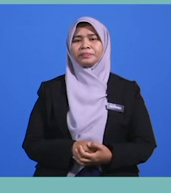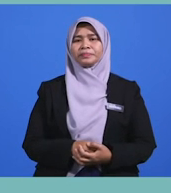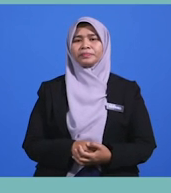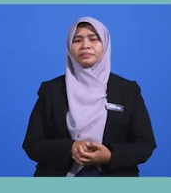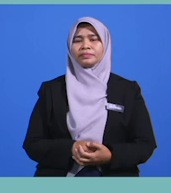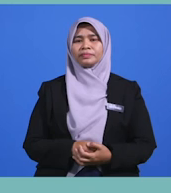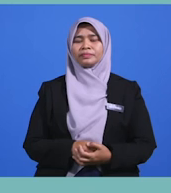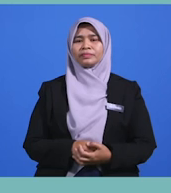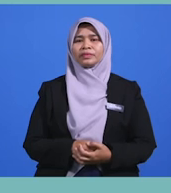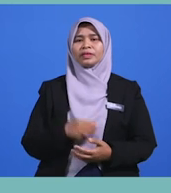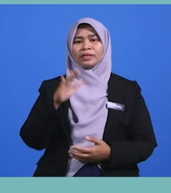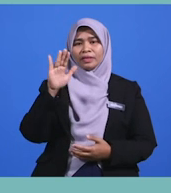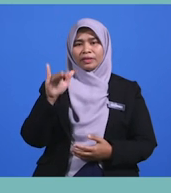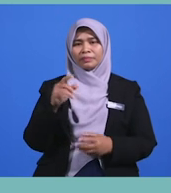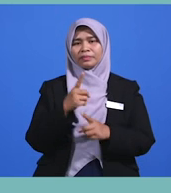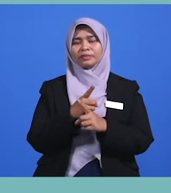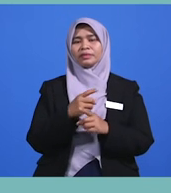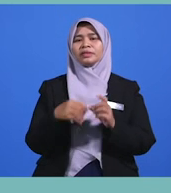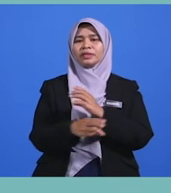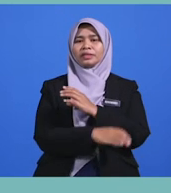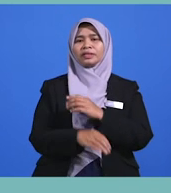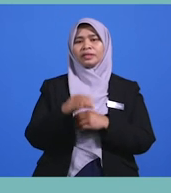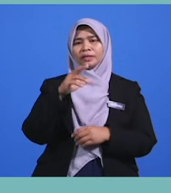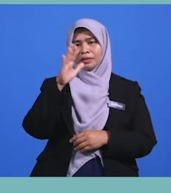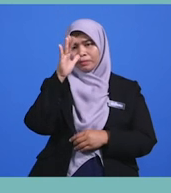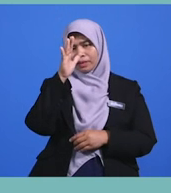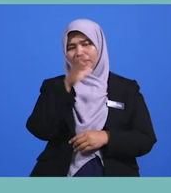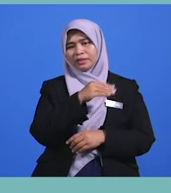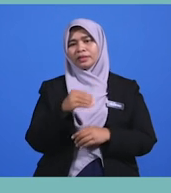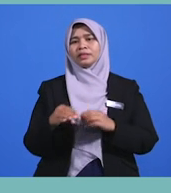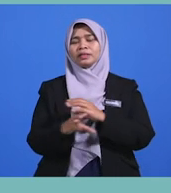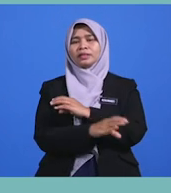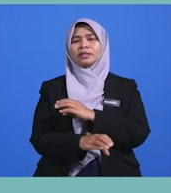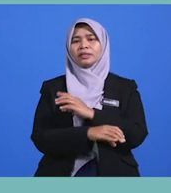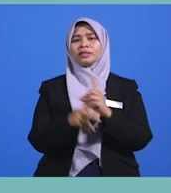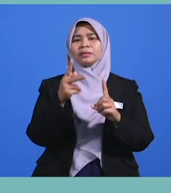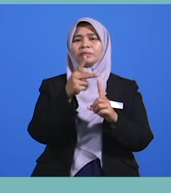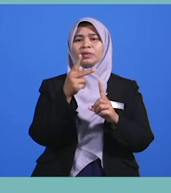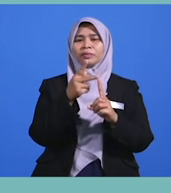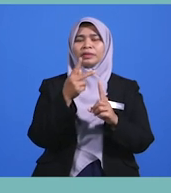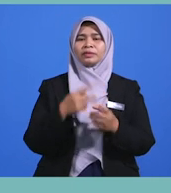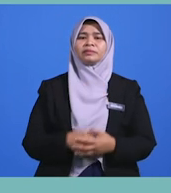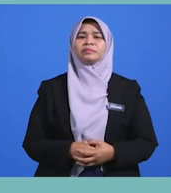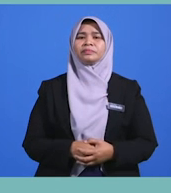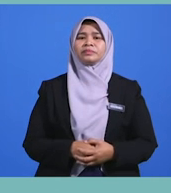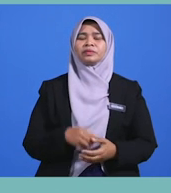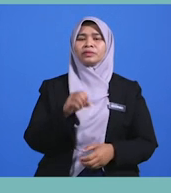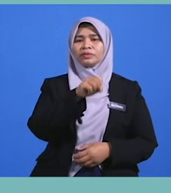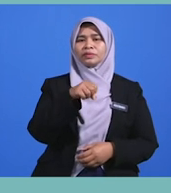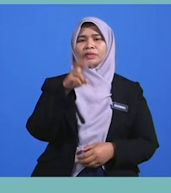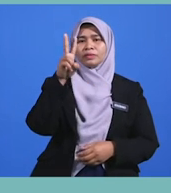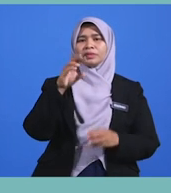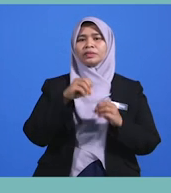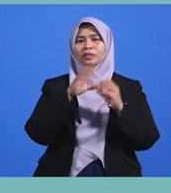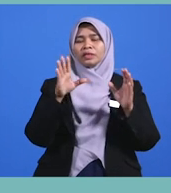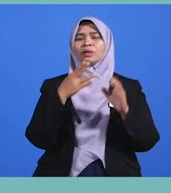Yes, Negeri Melaka dan Negeri Pulau Pinang. Soalan kedua, jelaskan warna yang melambangkan